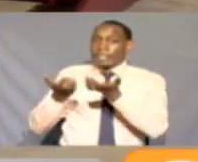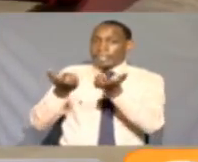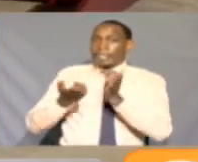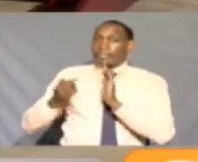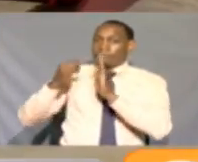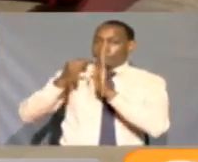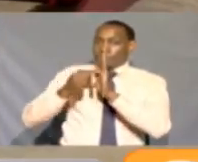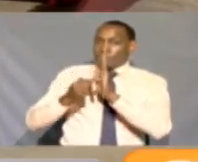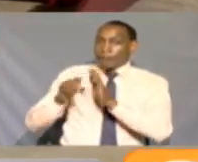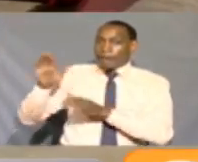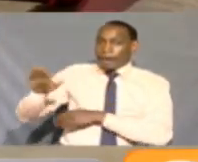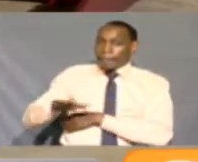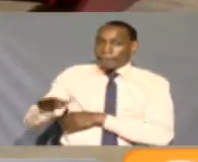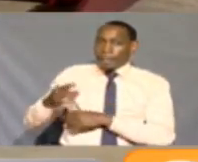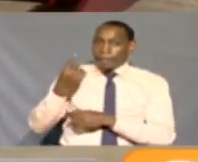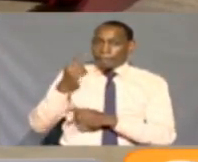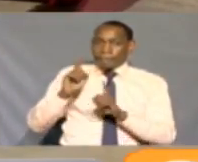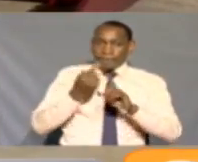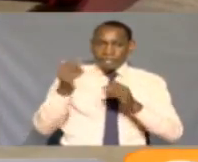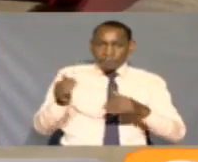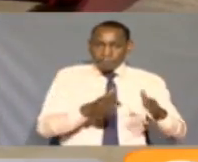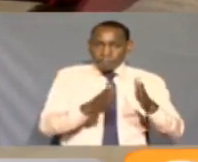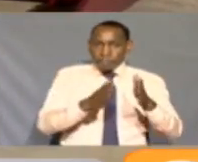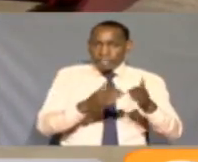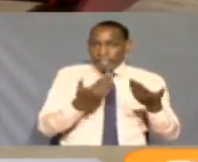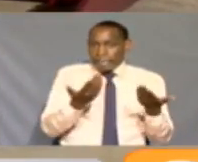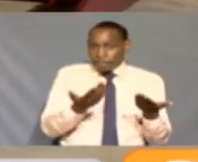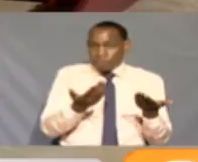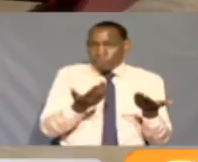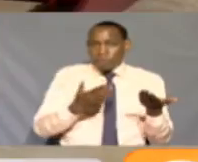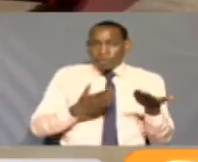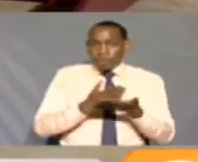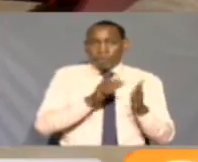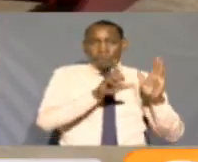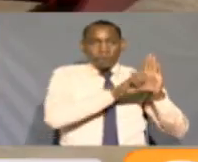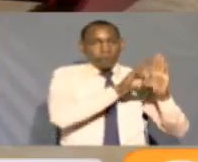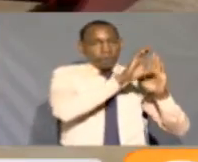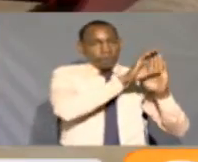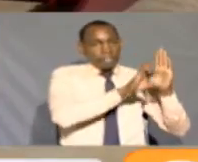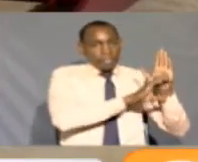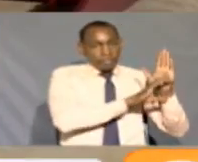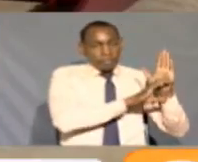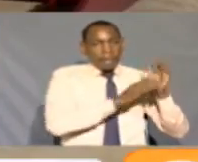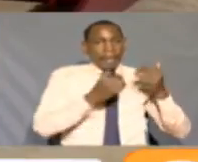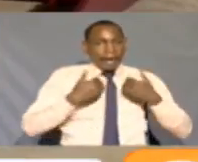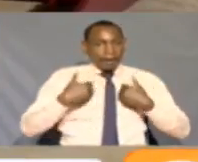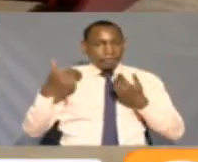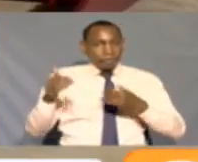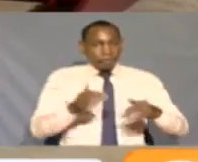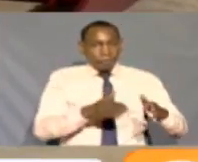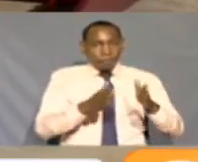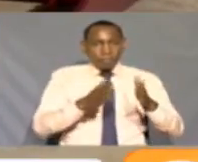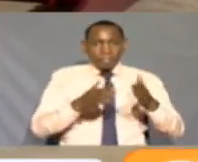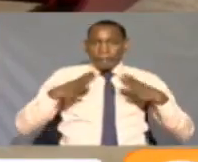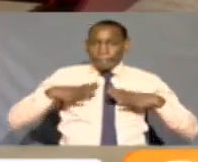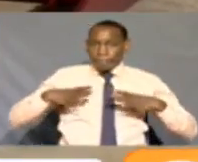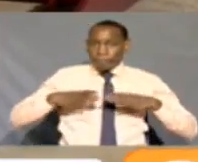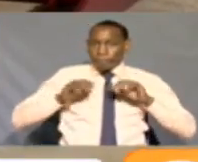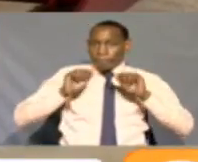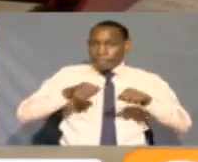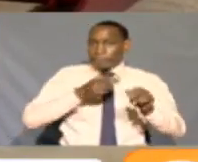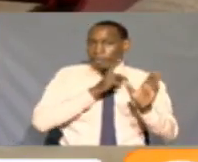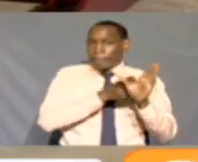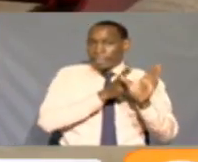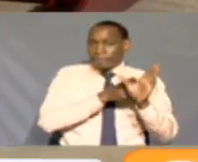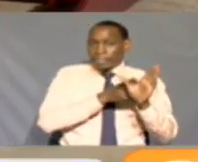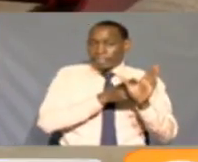bunge. Jia la kwanza likiwa ni katika sheria, katiba yetu inatoa nafasi ya wananchi kuweza